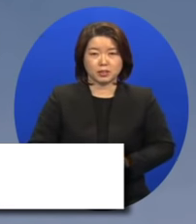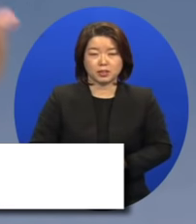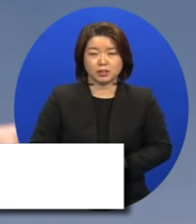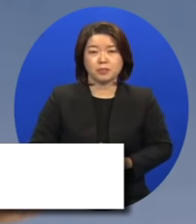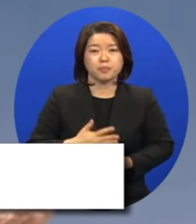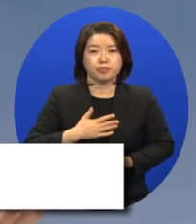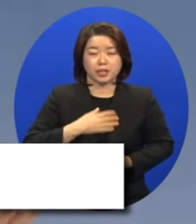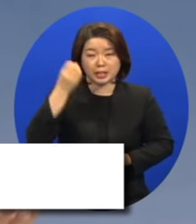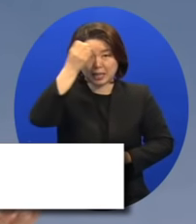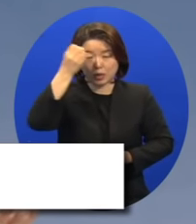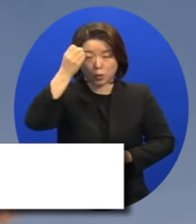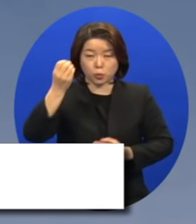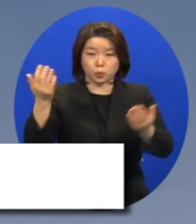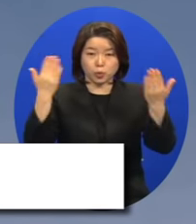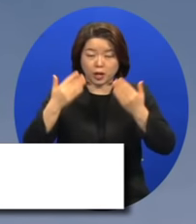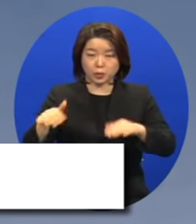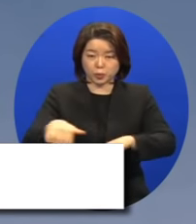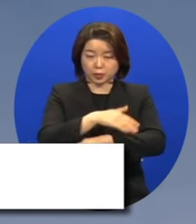입니다.